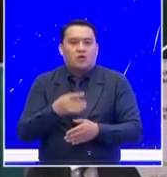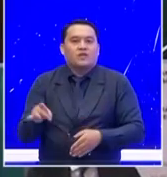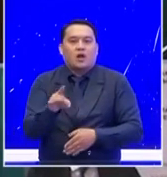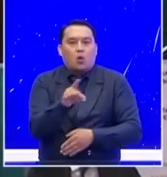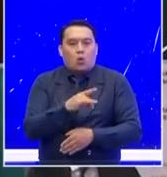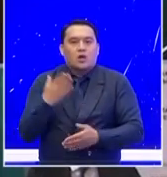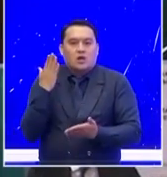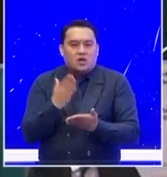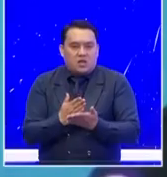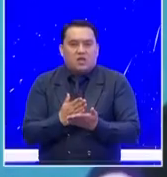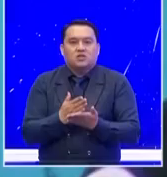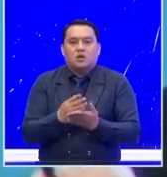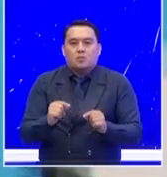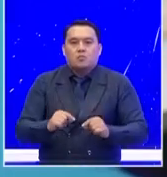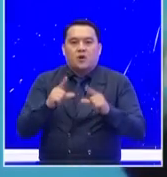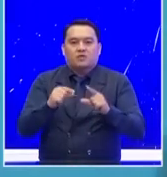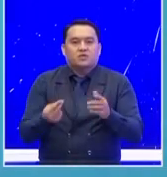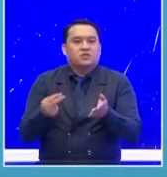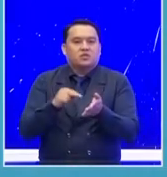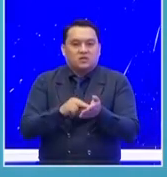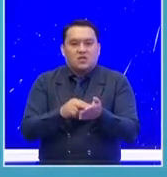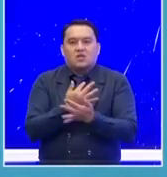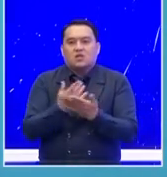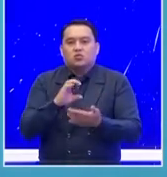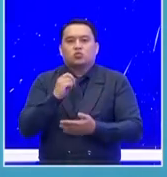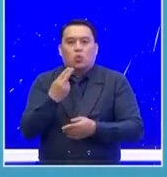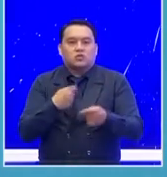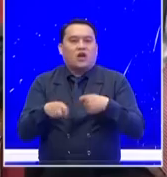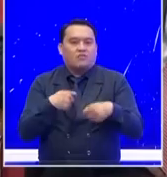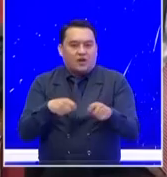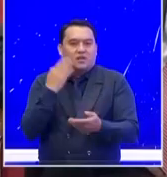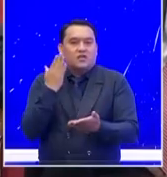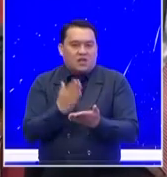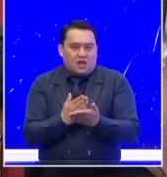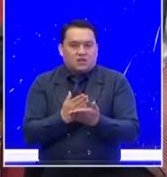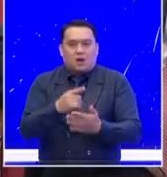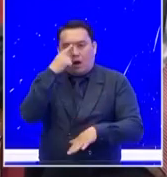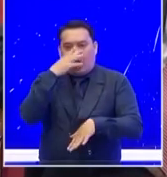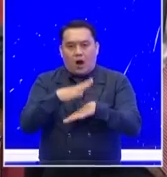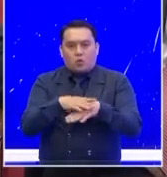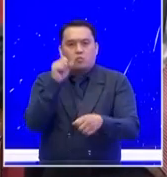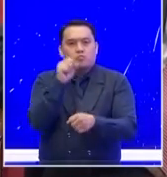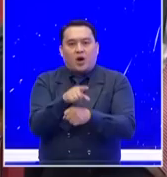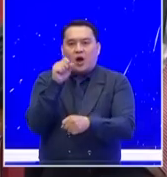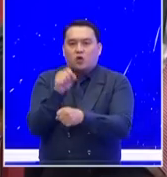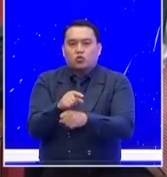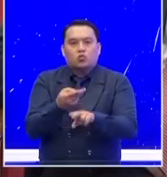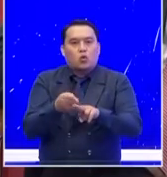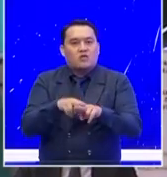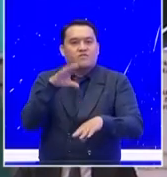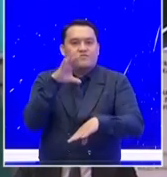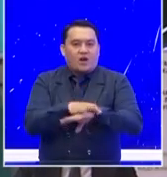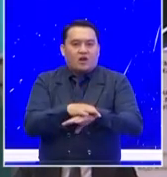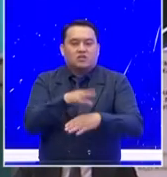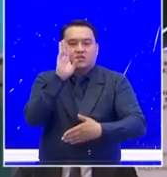ряде регионов отмечается превышение предельных цен на некоторые социально значимые продукты. Акиматам поручаю пресекать подобные факты